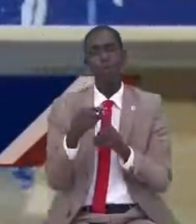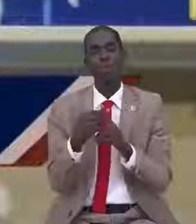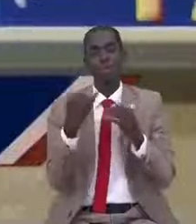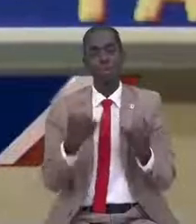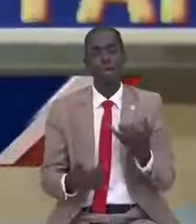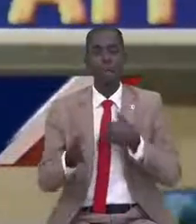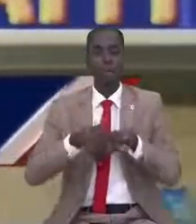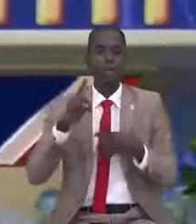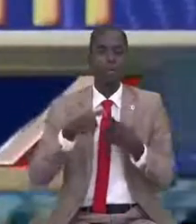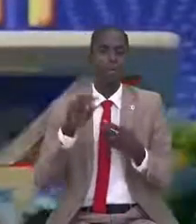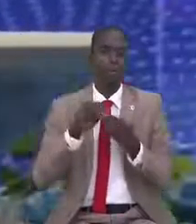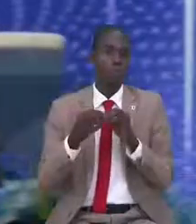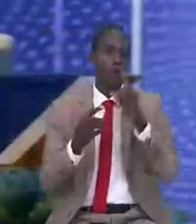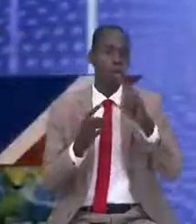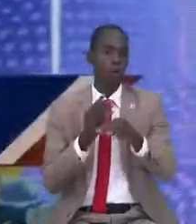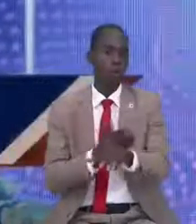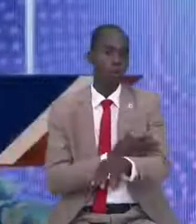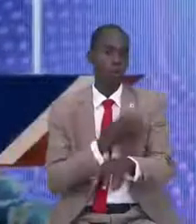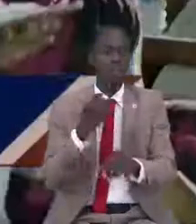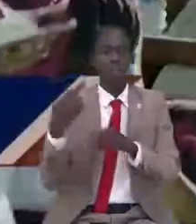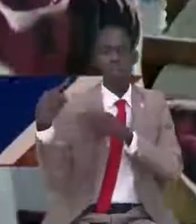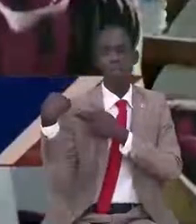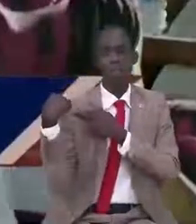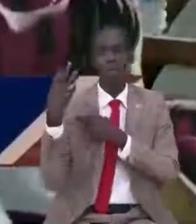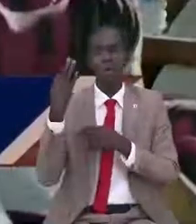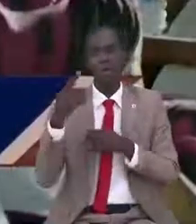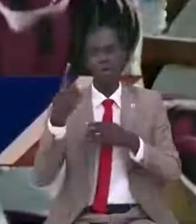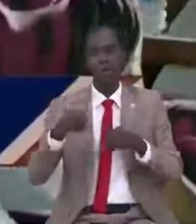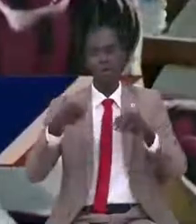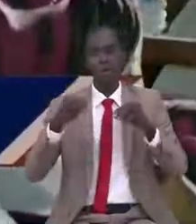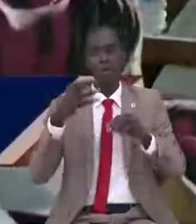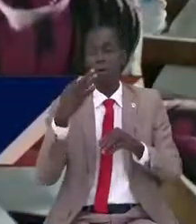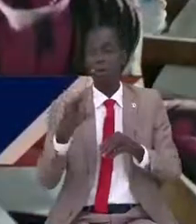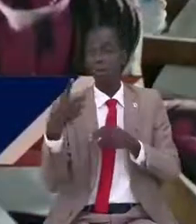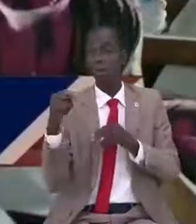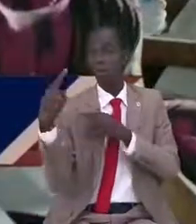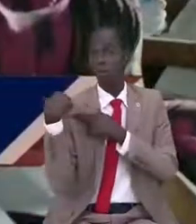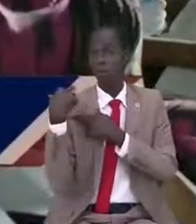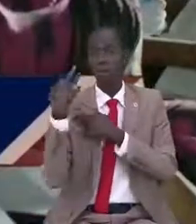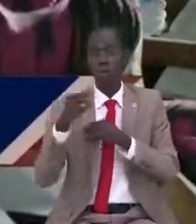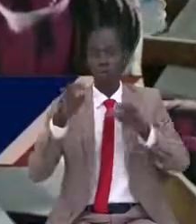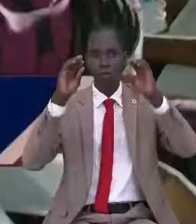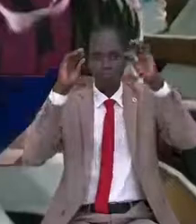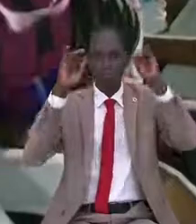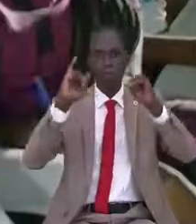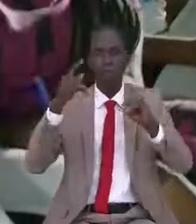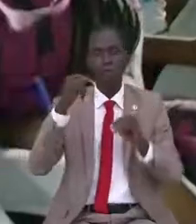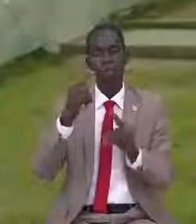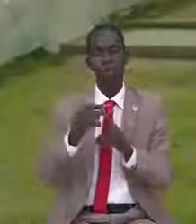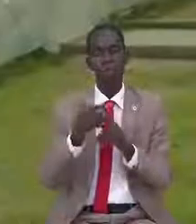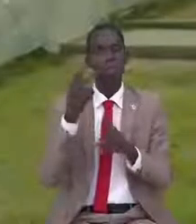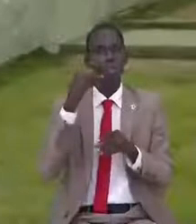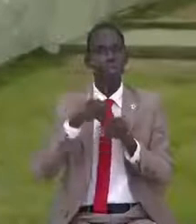parole. Allons au premier point, au premier sous-thème ici, la responsabilité d'enseigner la parole.